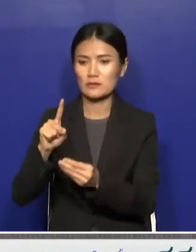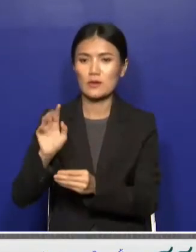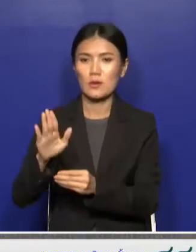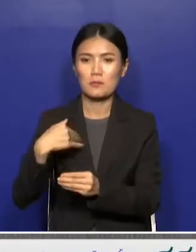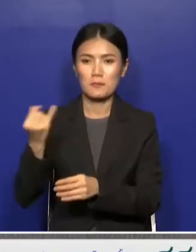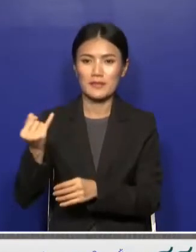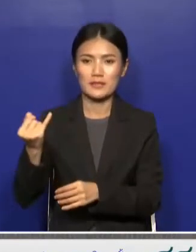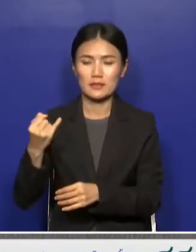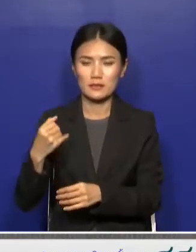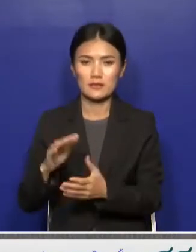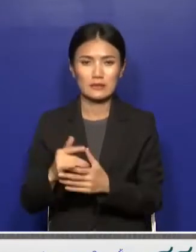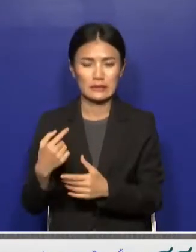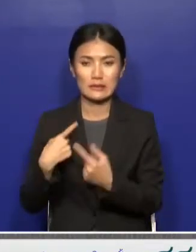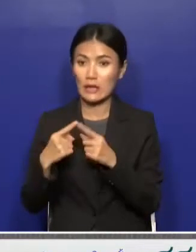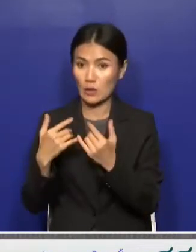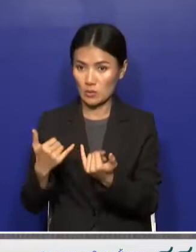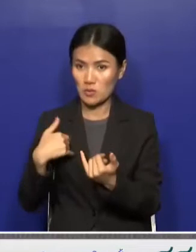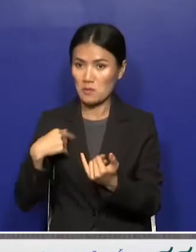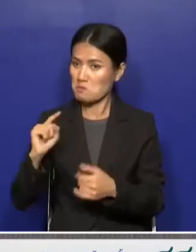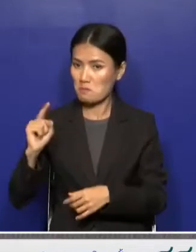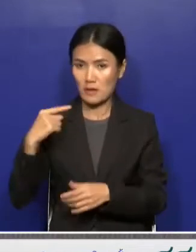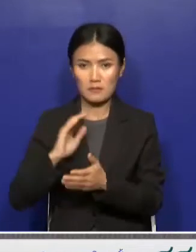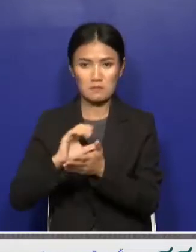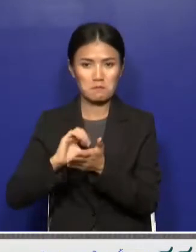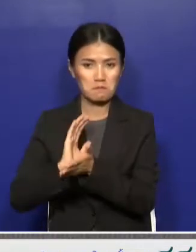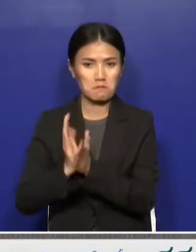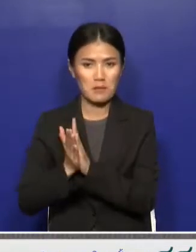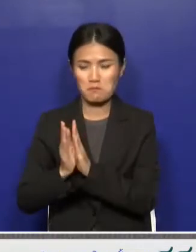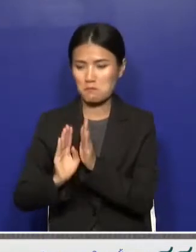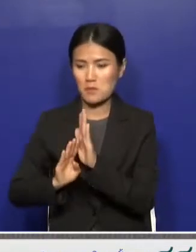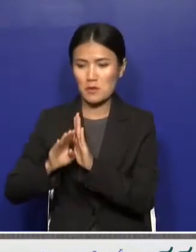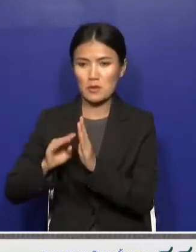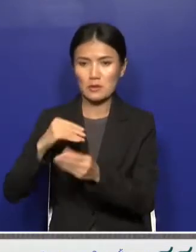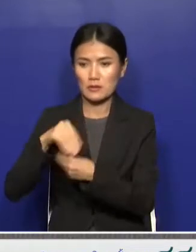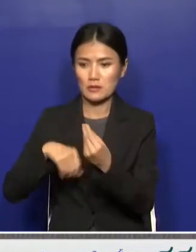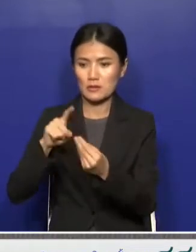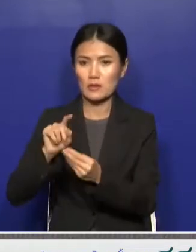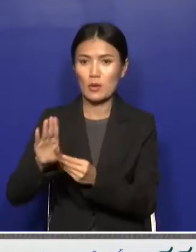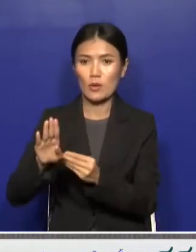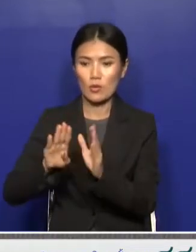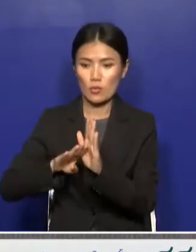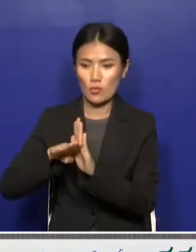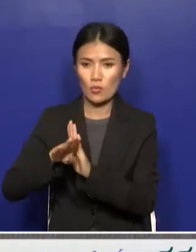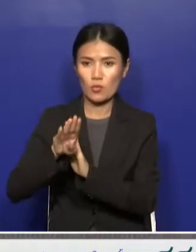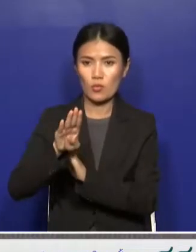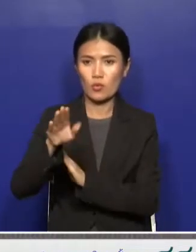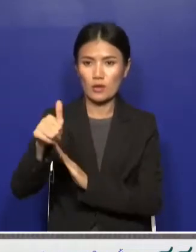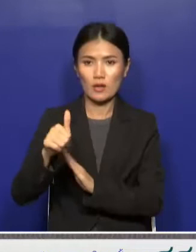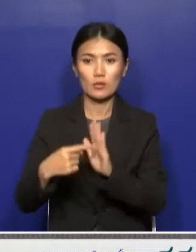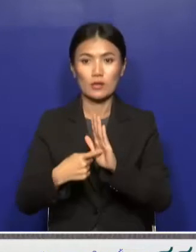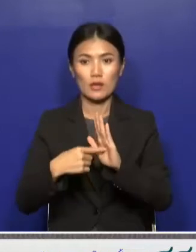มาโดยตลอดแต่ช่วงหลังนี้เขามีการปรับตัวดีขึ้นนะครับคงไม่ต้องเอ่ยนะครับว่าประเทศอย่างเวียดนามต